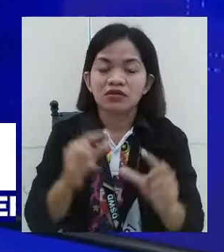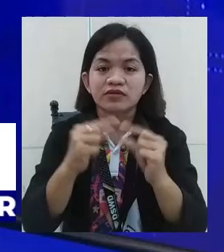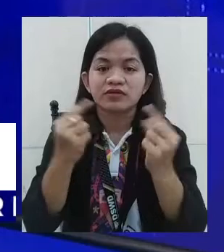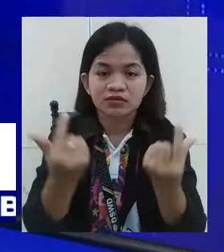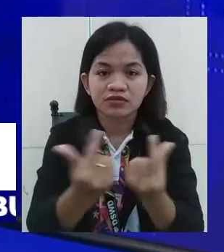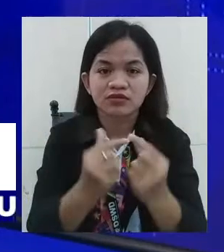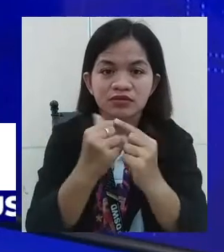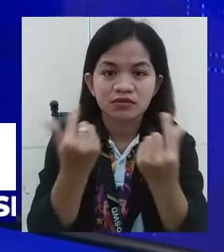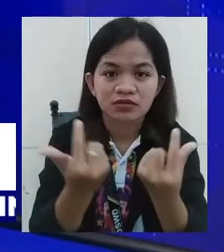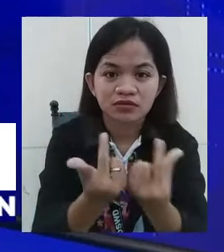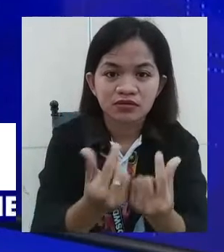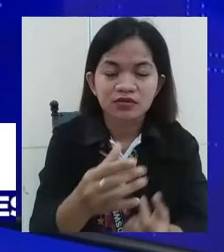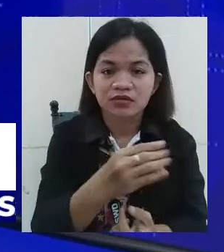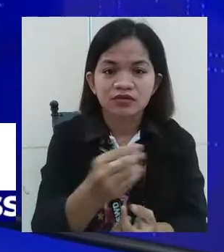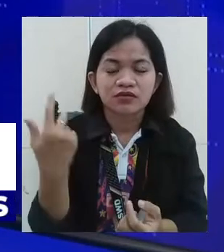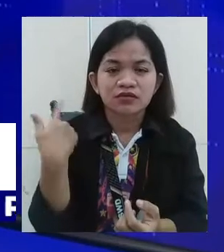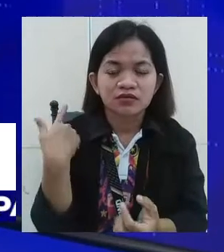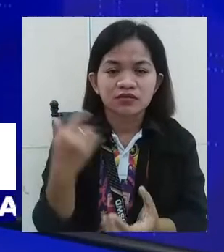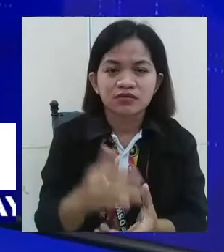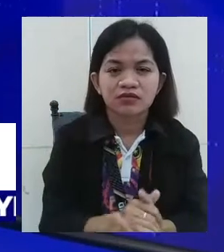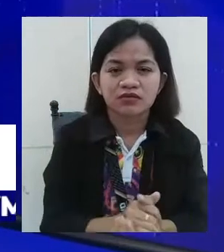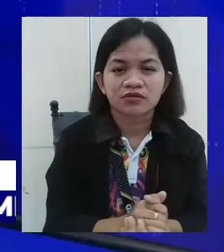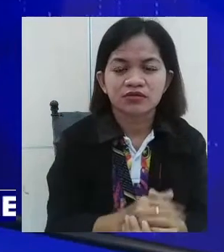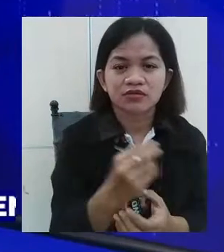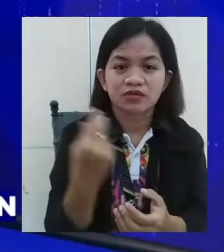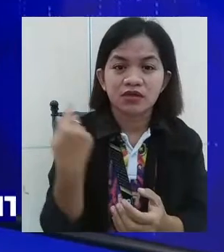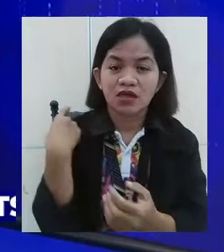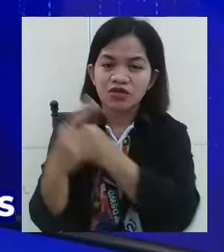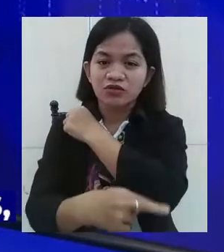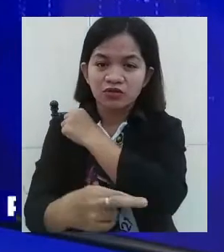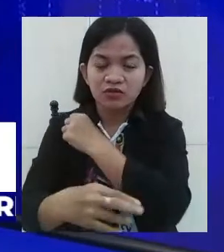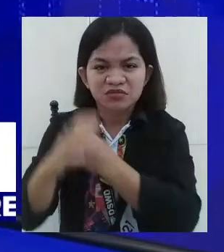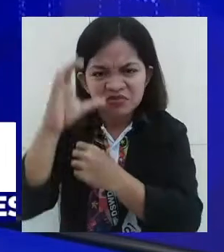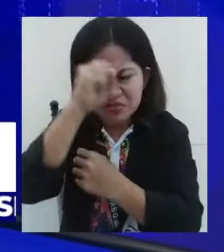meron siya, of the 17 regions, I guess. Ang